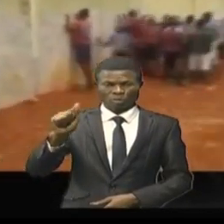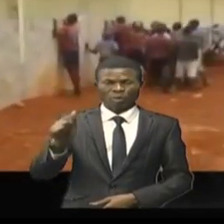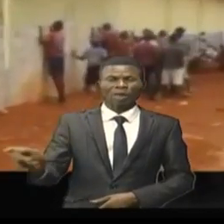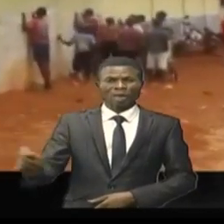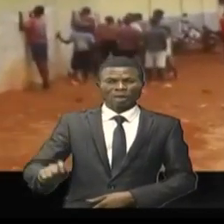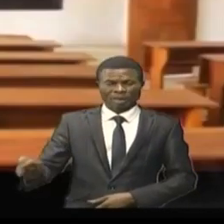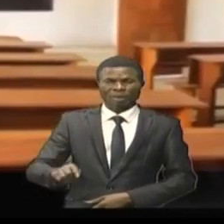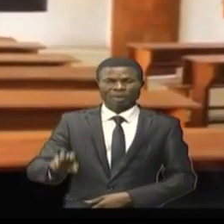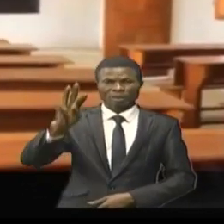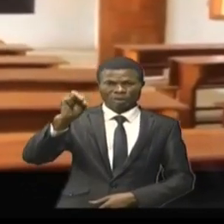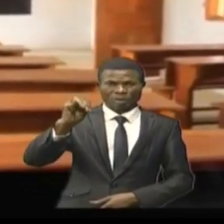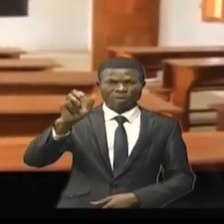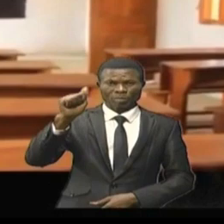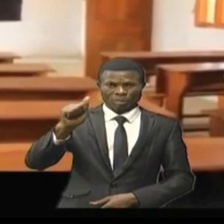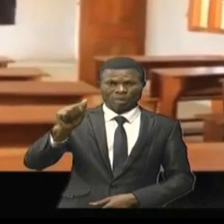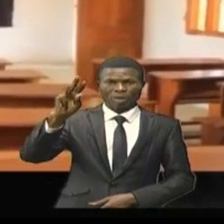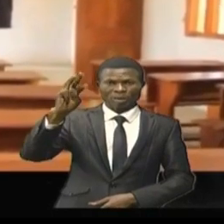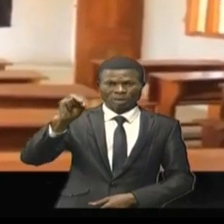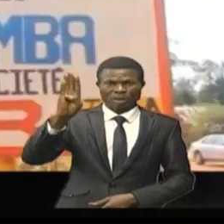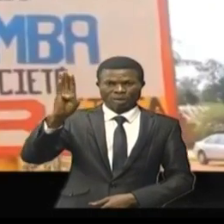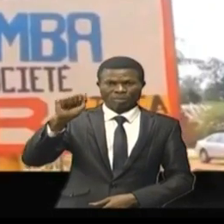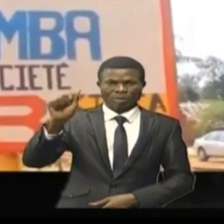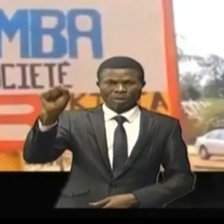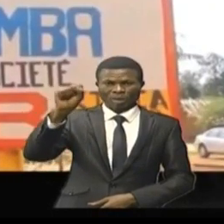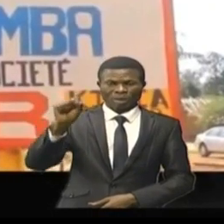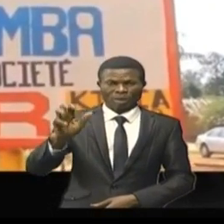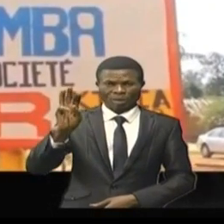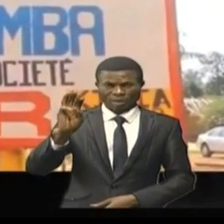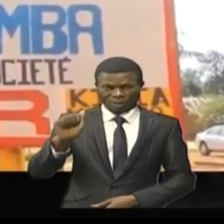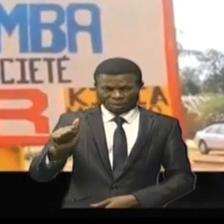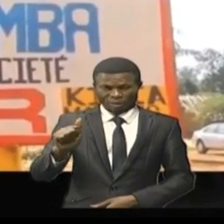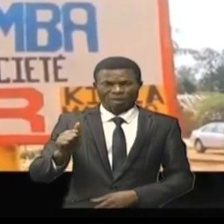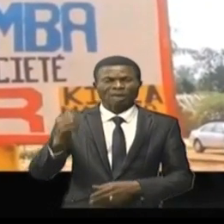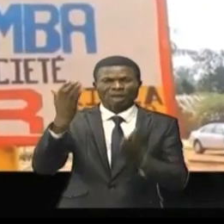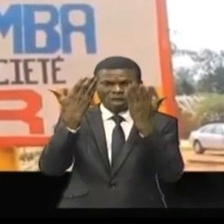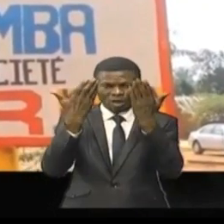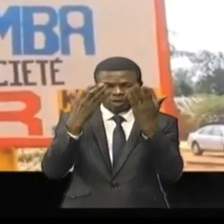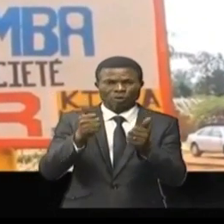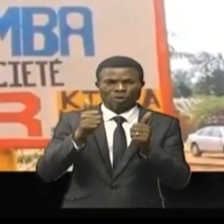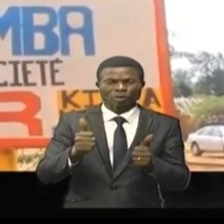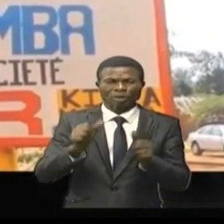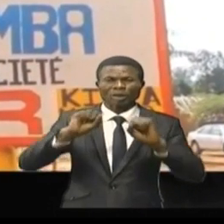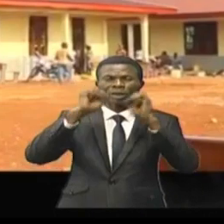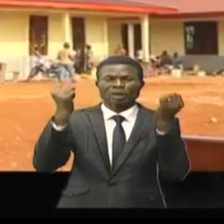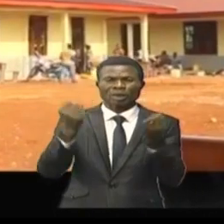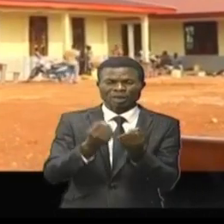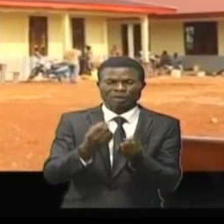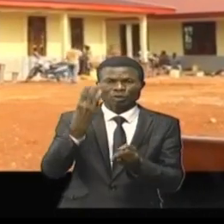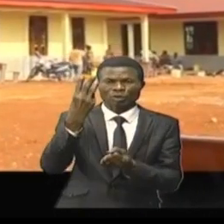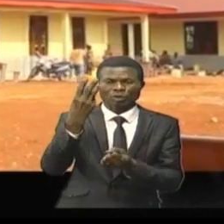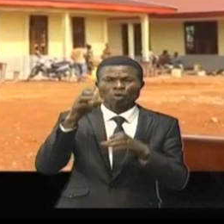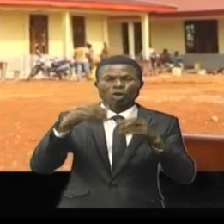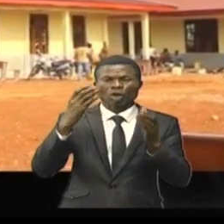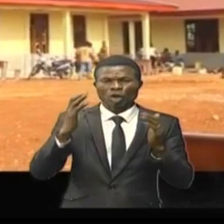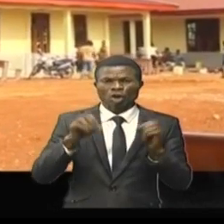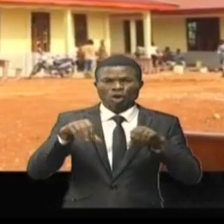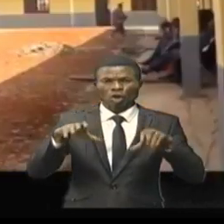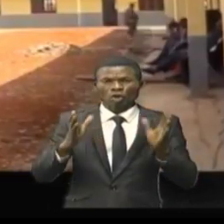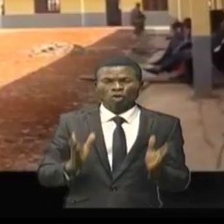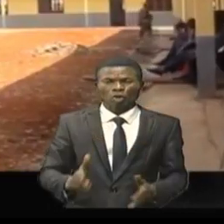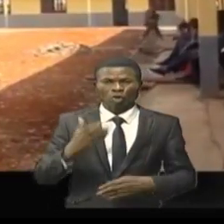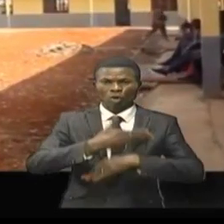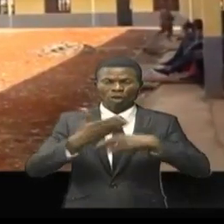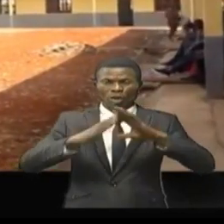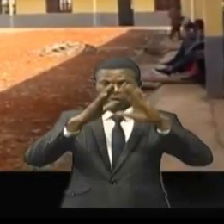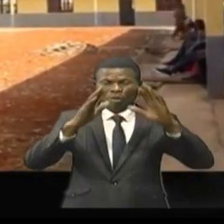peuvent étudier dans de bonnes conditions. La Société des droits congolais, Kimia Mining, vient de construire un nouveau bâtiment